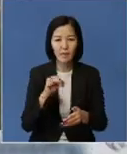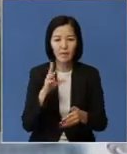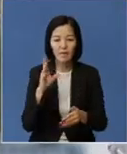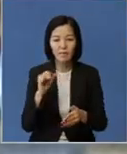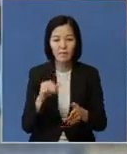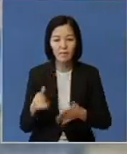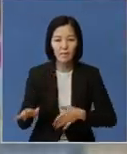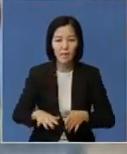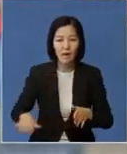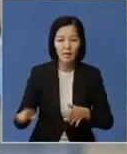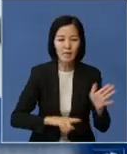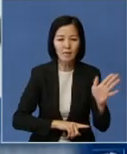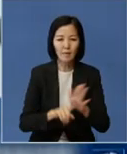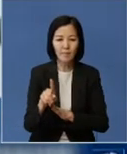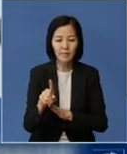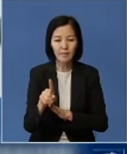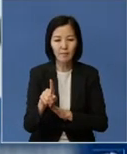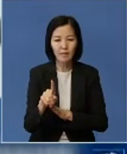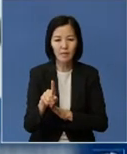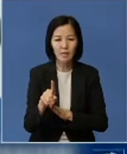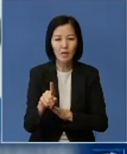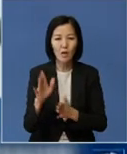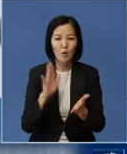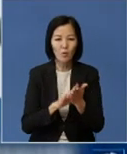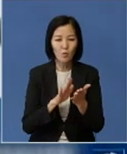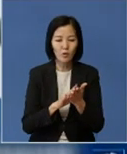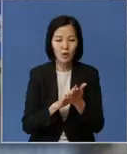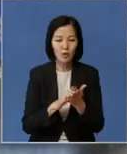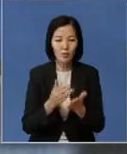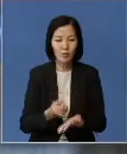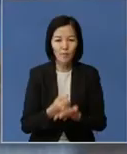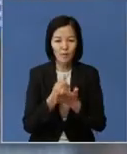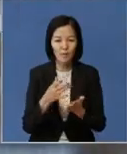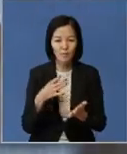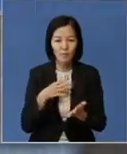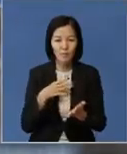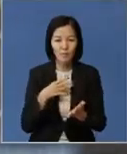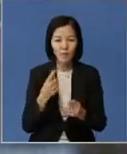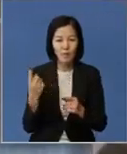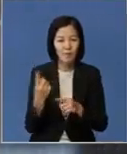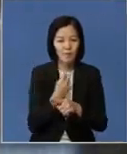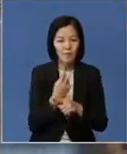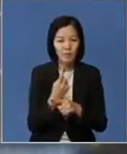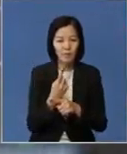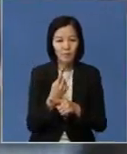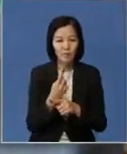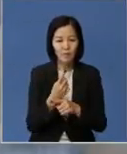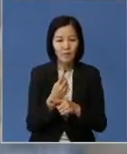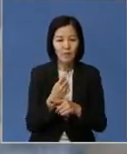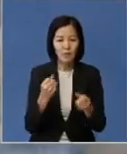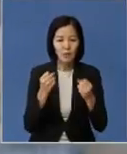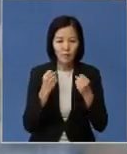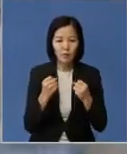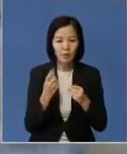бастап, Бранденбург қақпасына дейін жанкүйерлер қолдау білдіріп тұрды. Ал белгіленген қашықтықта бірінші болып, Эфиопиядан келген